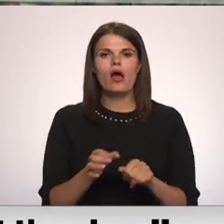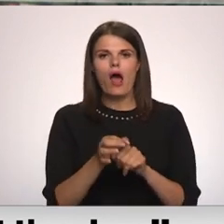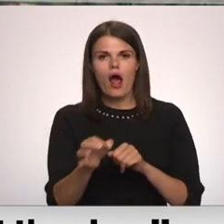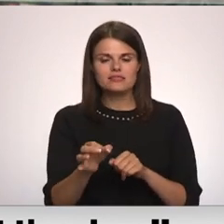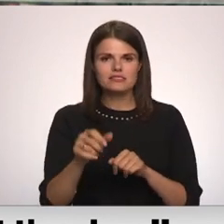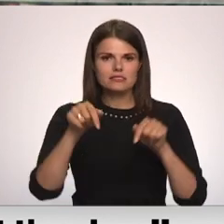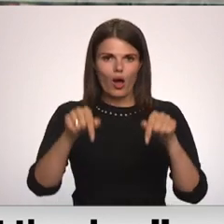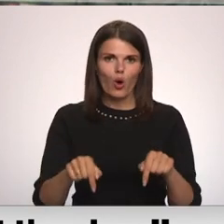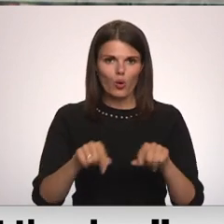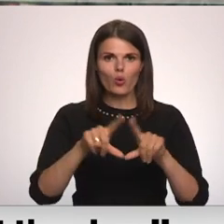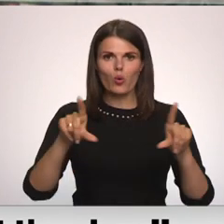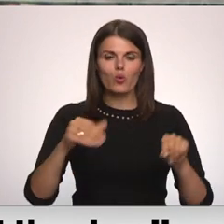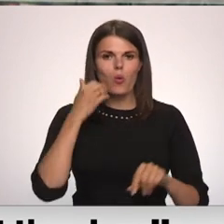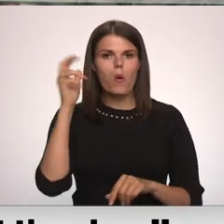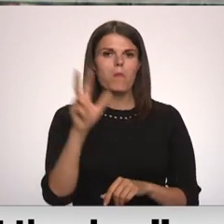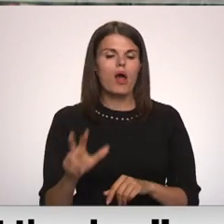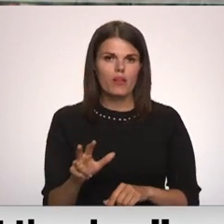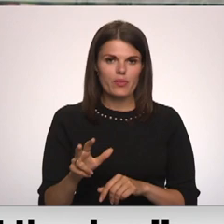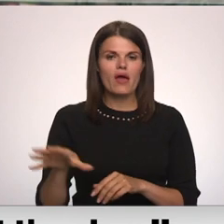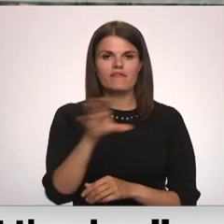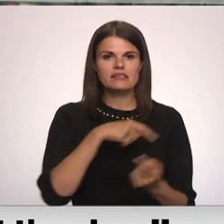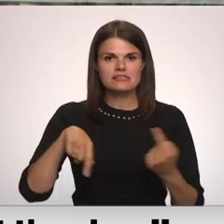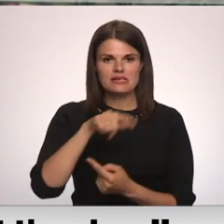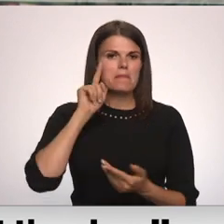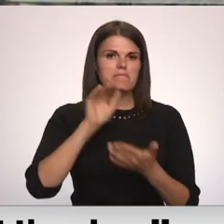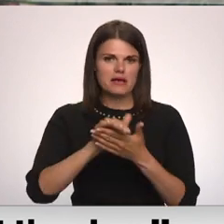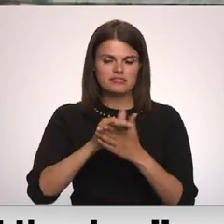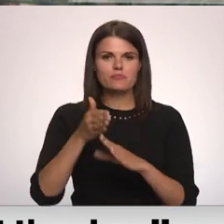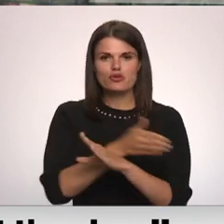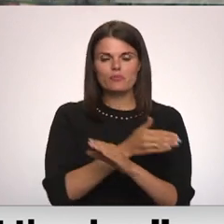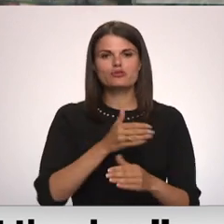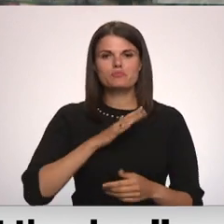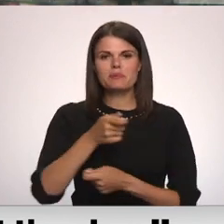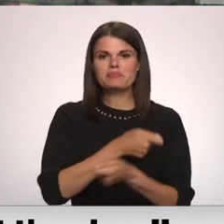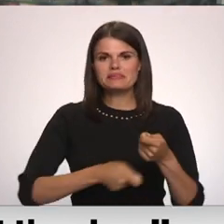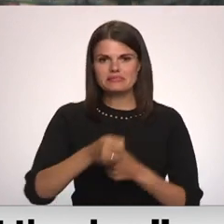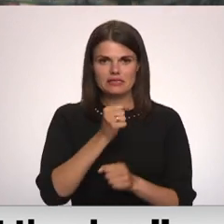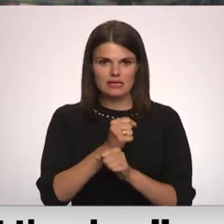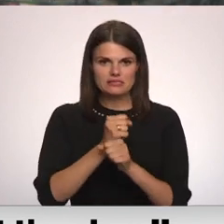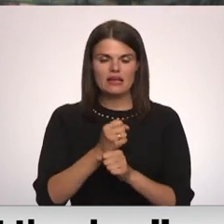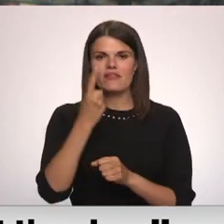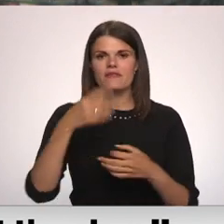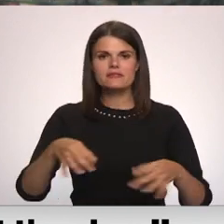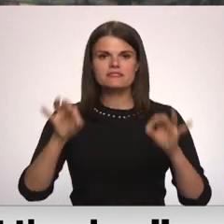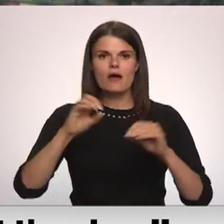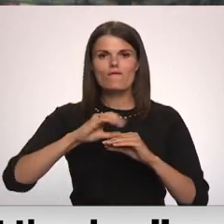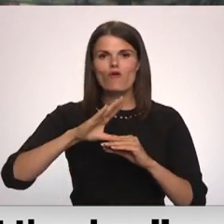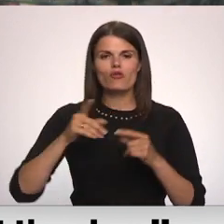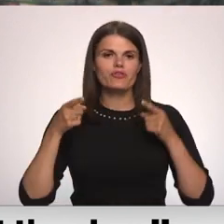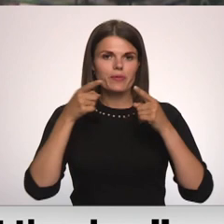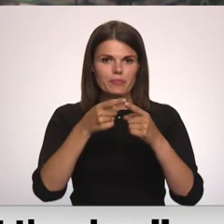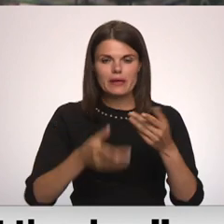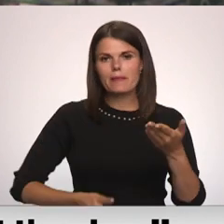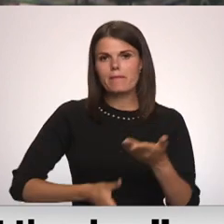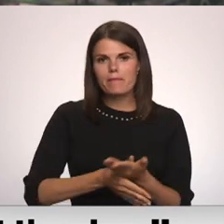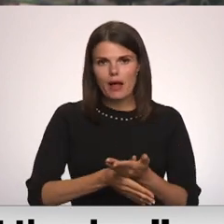Visi fonda dalībnieki savstarpēji bijuši pazīstami jau iepriekš, jo kopīgi strādājuši uzņēmēja darbībā. Viens no svarīgākajiem fonda mērķiem ir palīdzēt